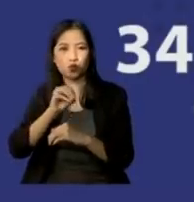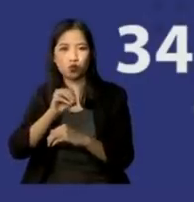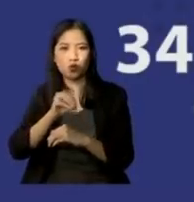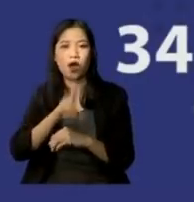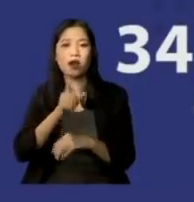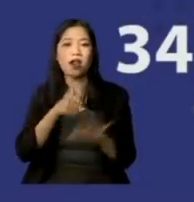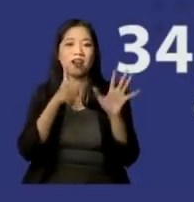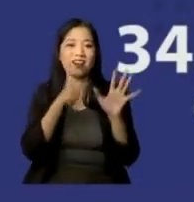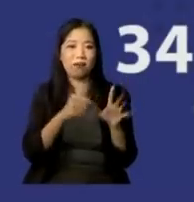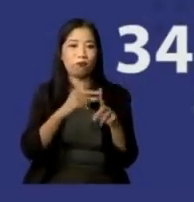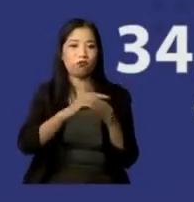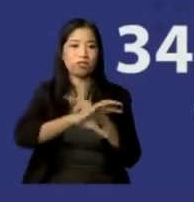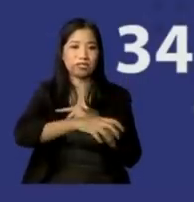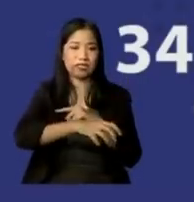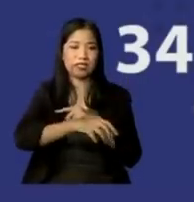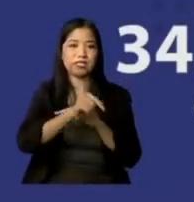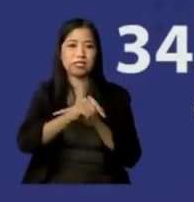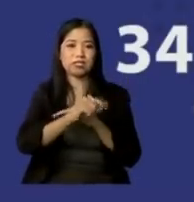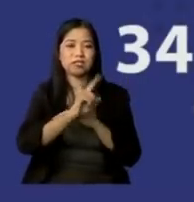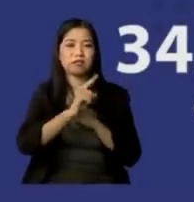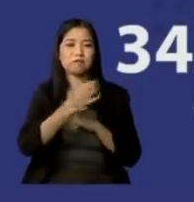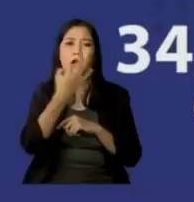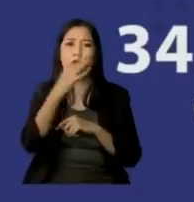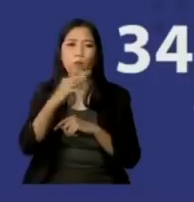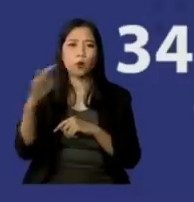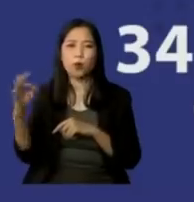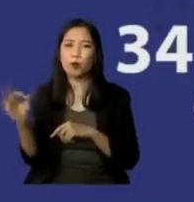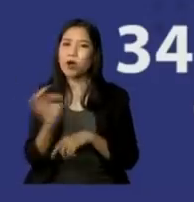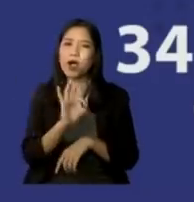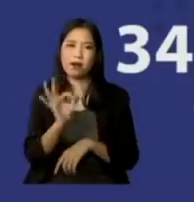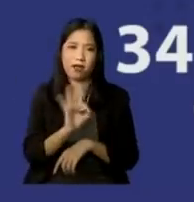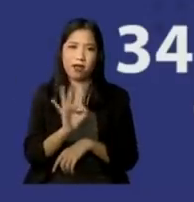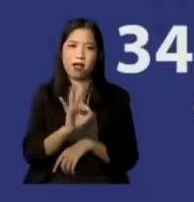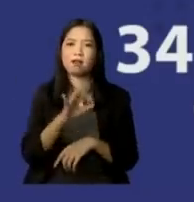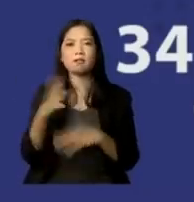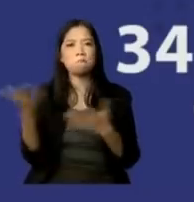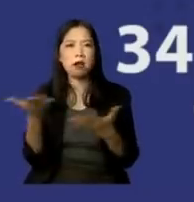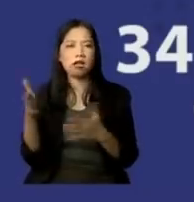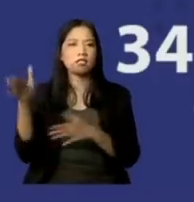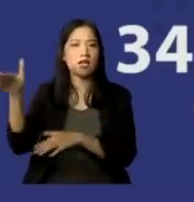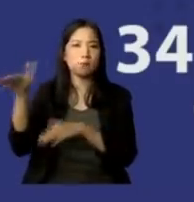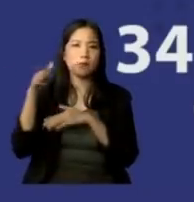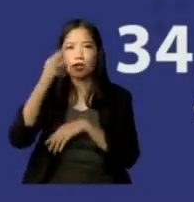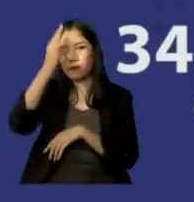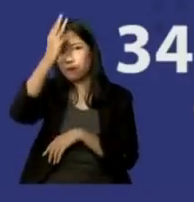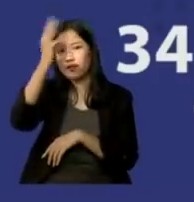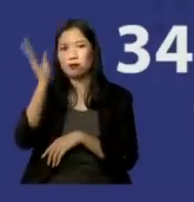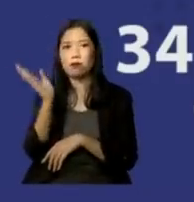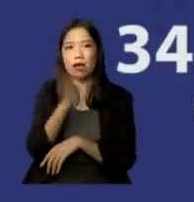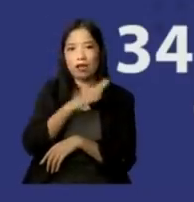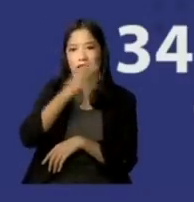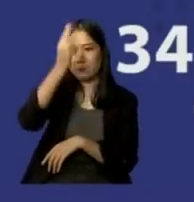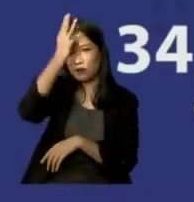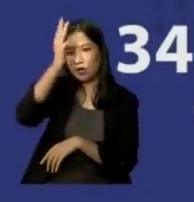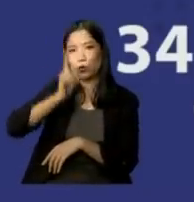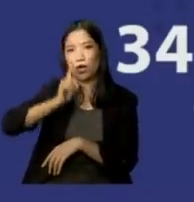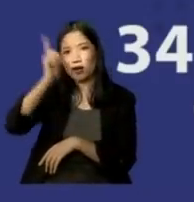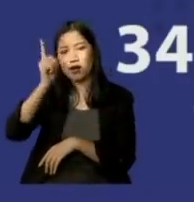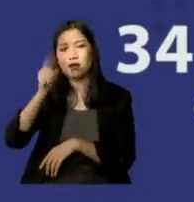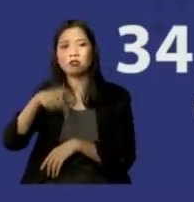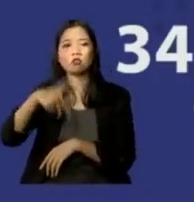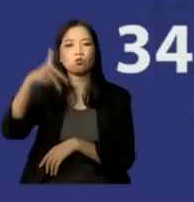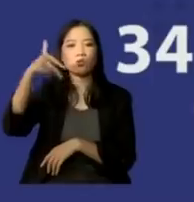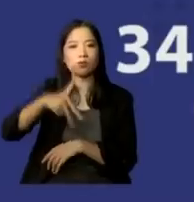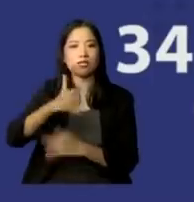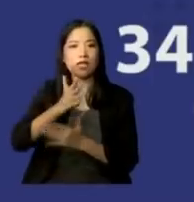sama sekali yaitu Jambi di Kalimantan Barat Kalimantan Utara Sulawesi Tengah